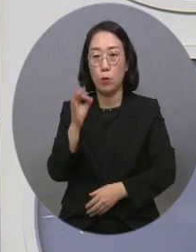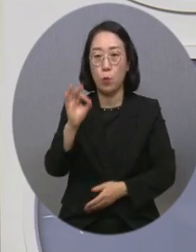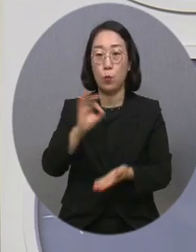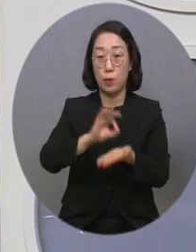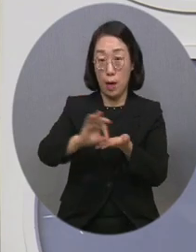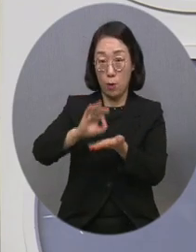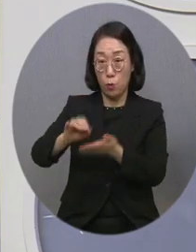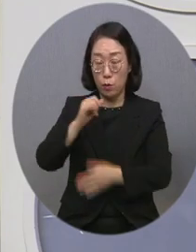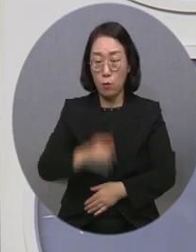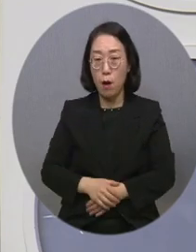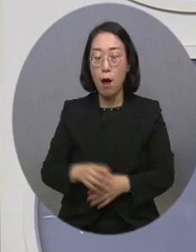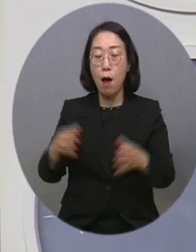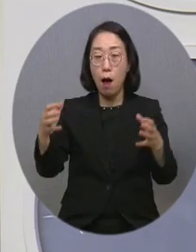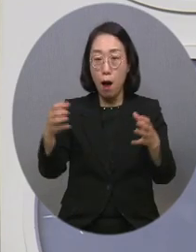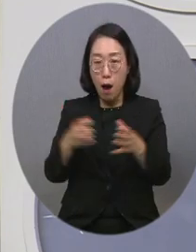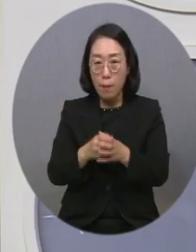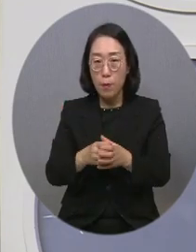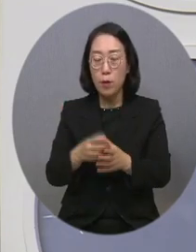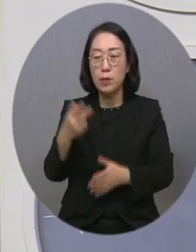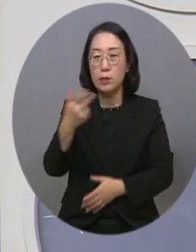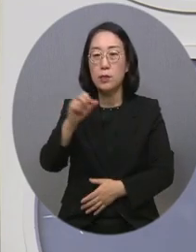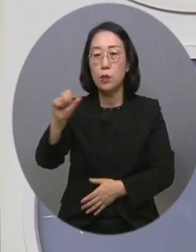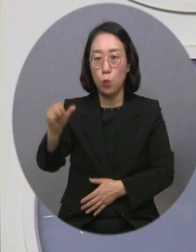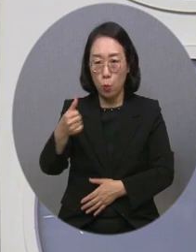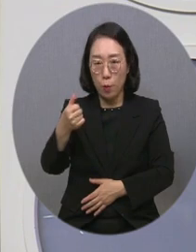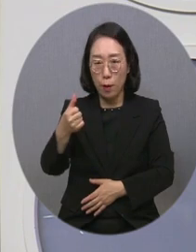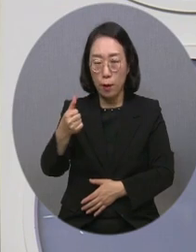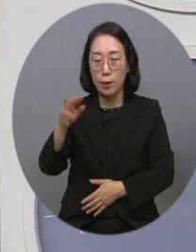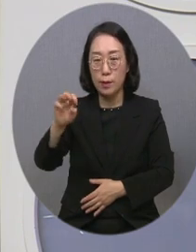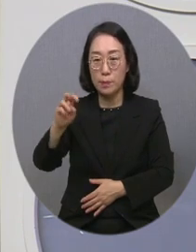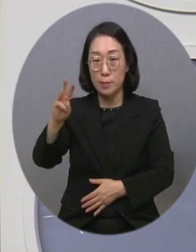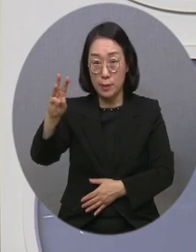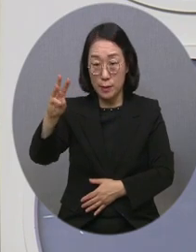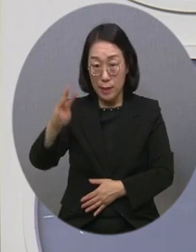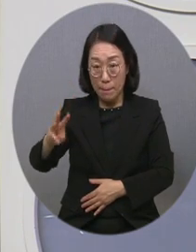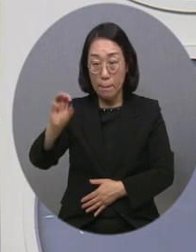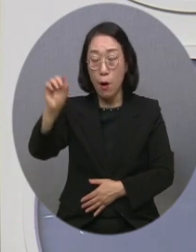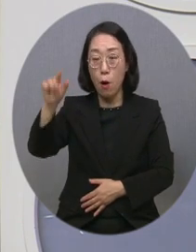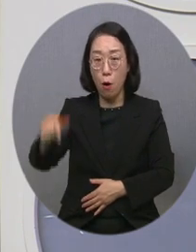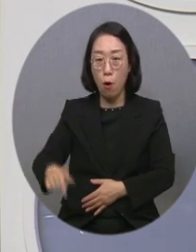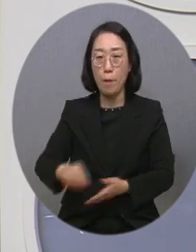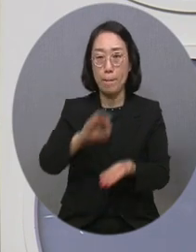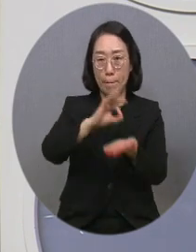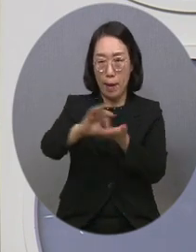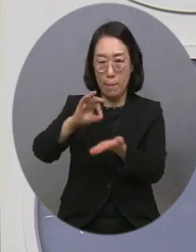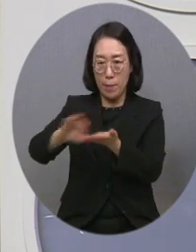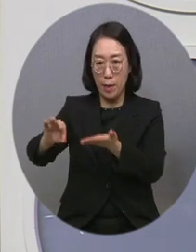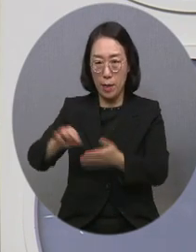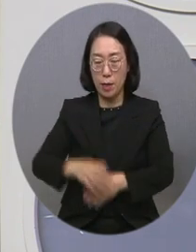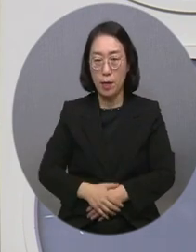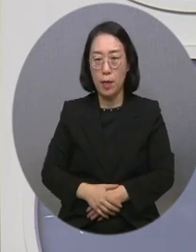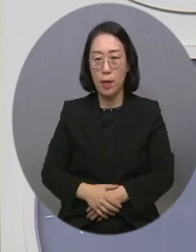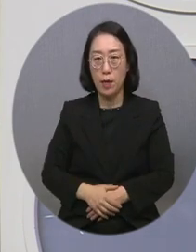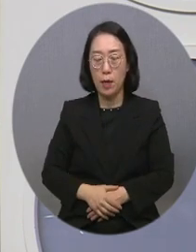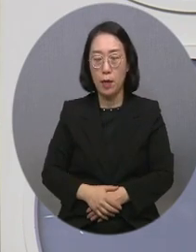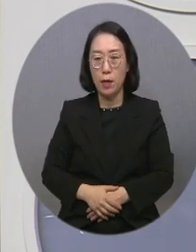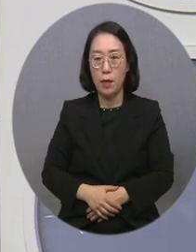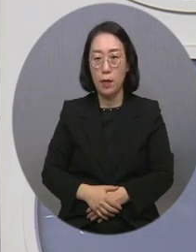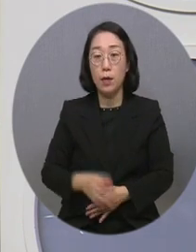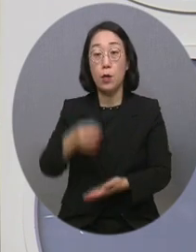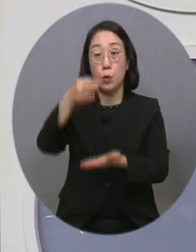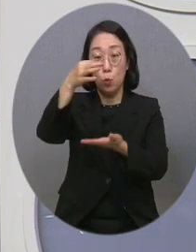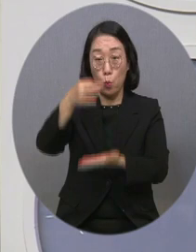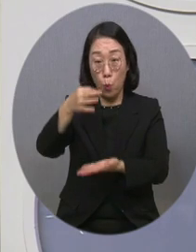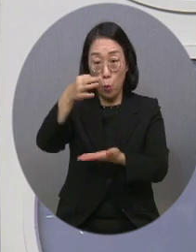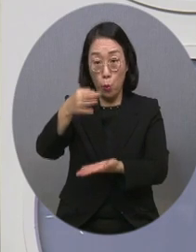이제 7,534억 원을 이제 배분했는데 첫째 저희가 이제 모금된 재원은 그 원칙이